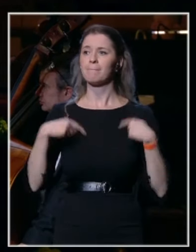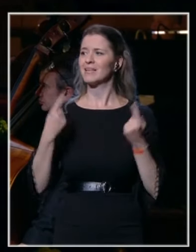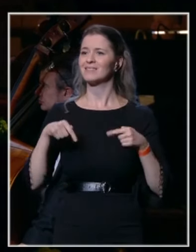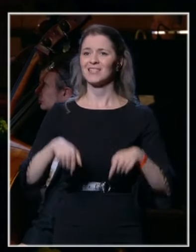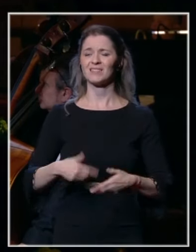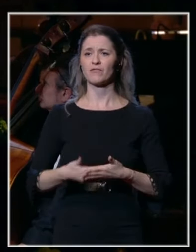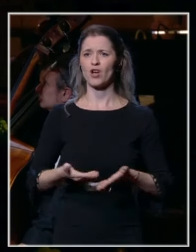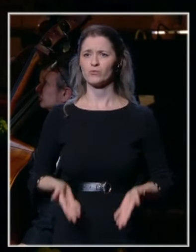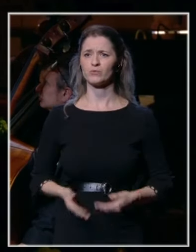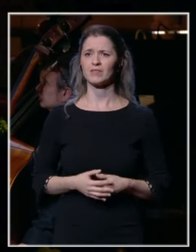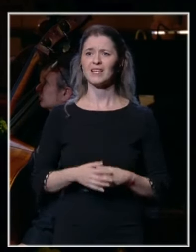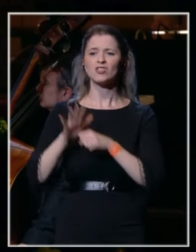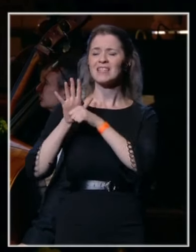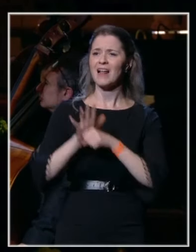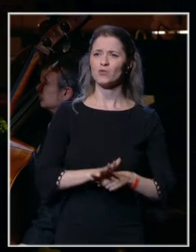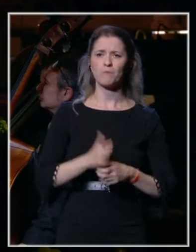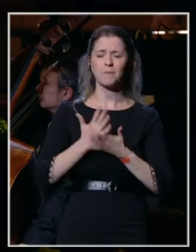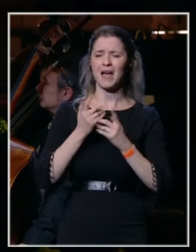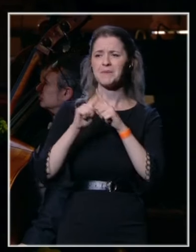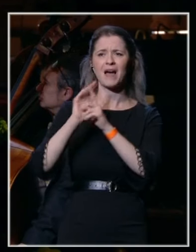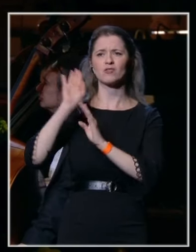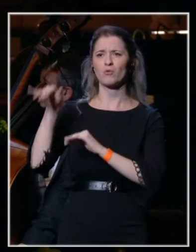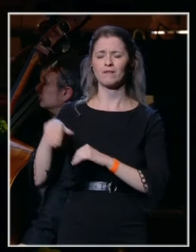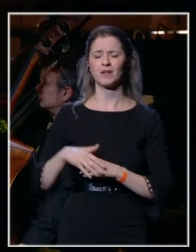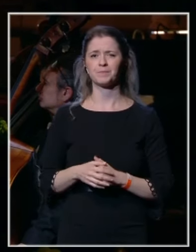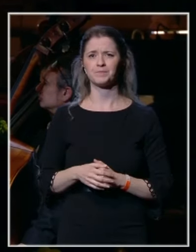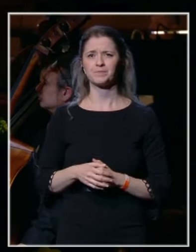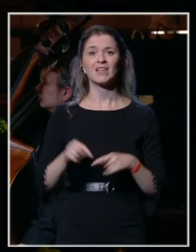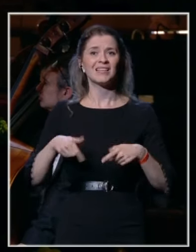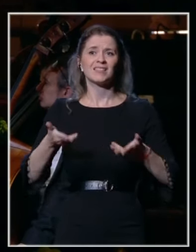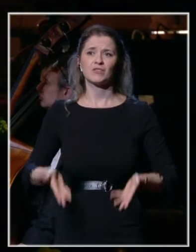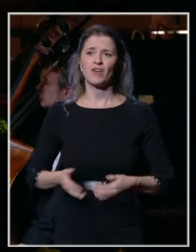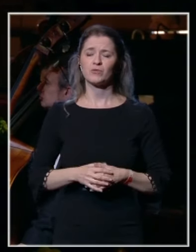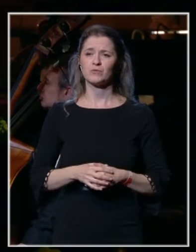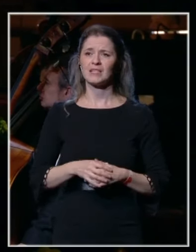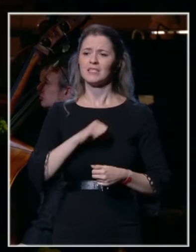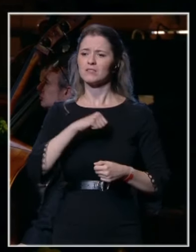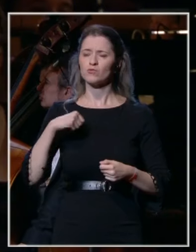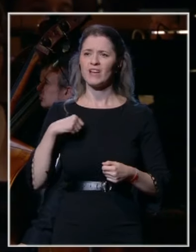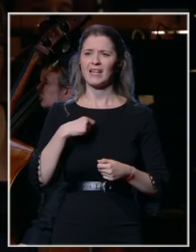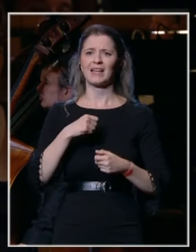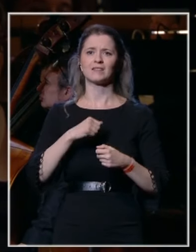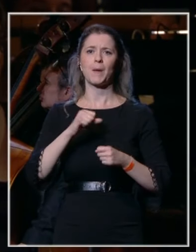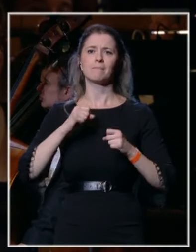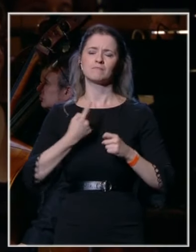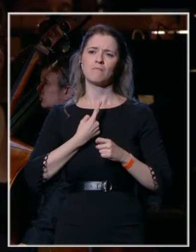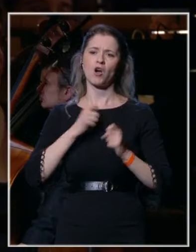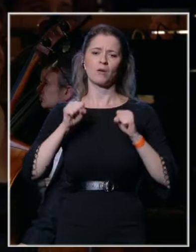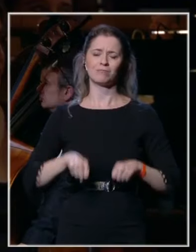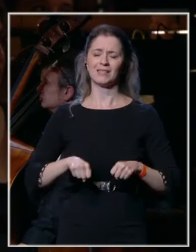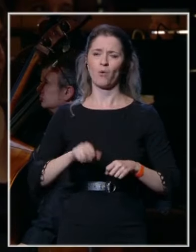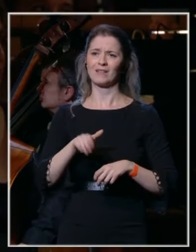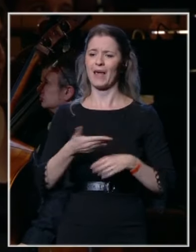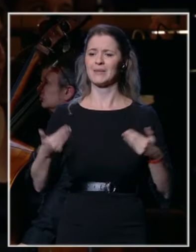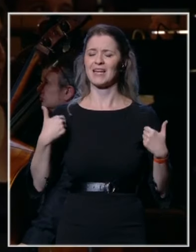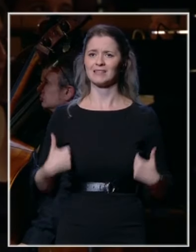az elnyomók pedig már máshol. Itt vagyunk, szuverén, magabíró nemzetként. Hőseink